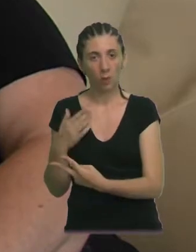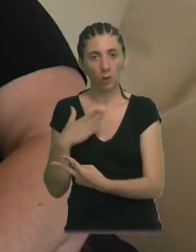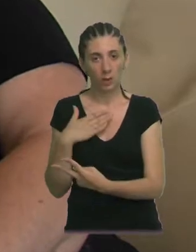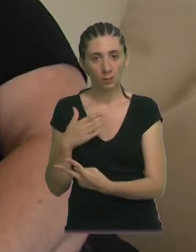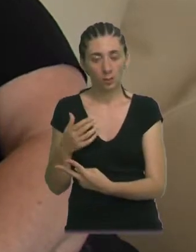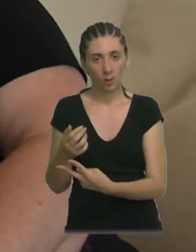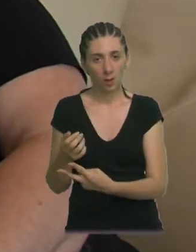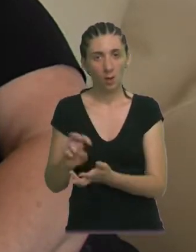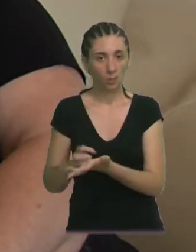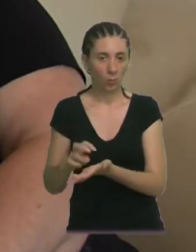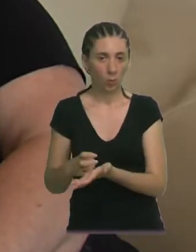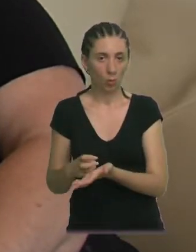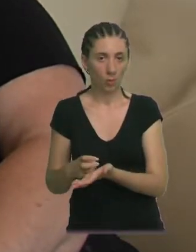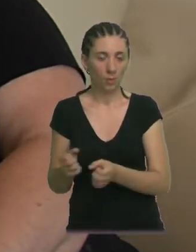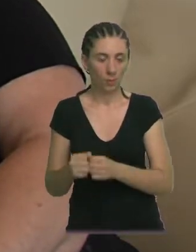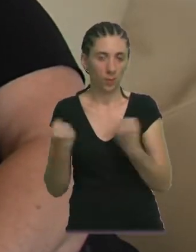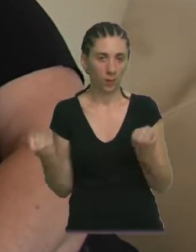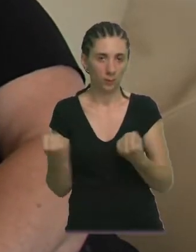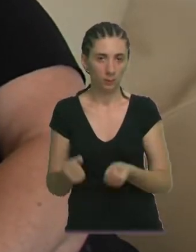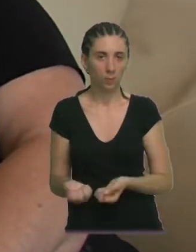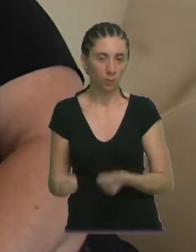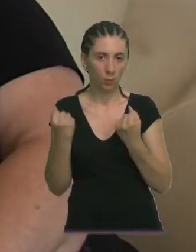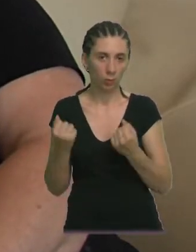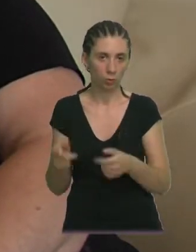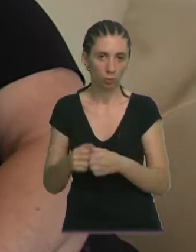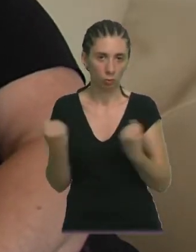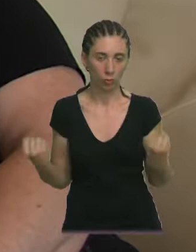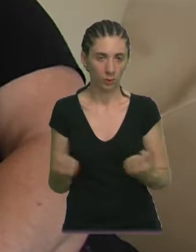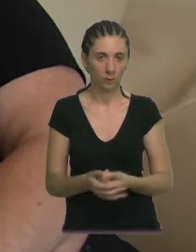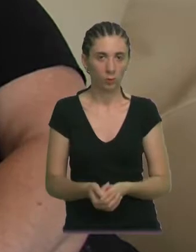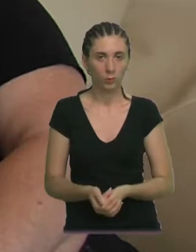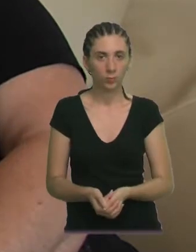sa problemima u razvoju, sa teškoćama.